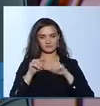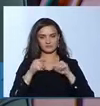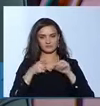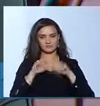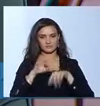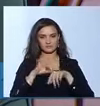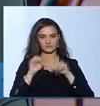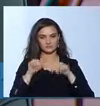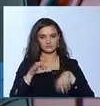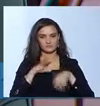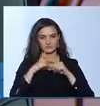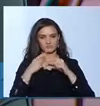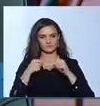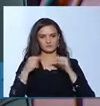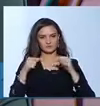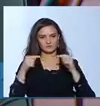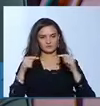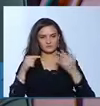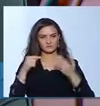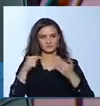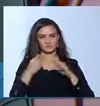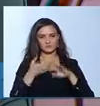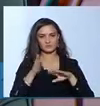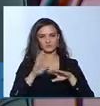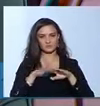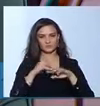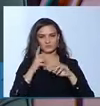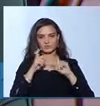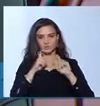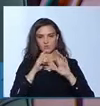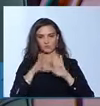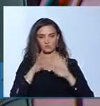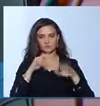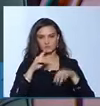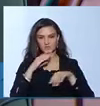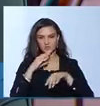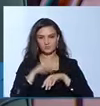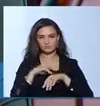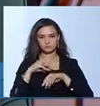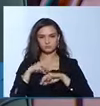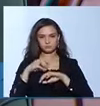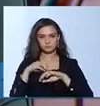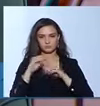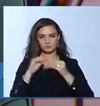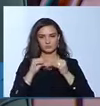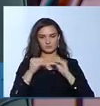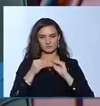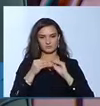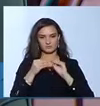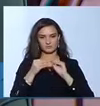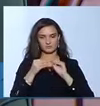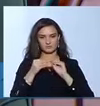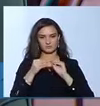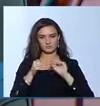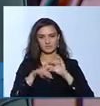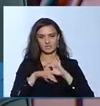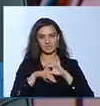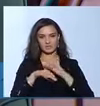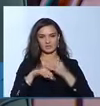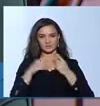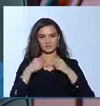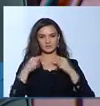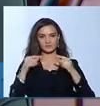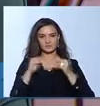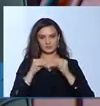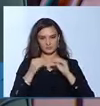კანზე შეიძლება გამოიწვიოს სხვადასხვა აი ესეთი ცოტა გაურკვეველი წყლოვანი პროცესები კანზე სხვადასხვა წყლოვანი